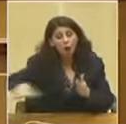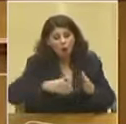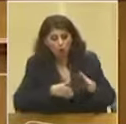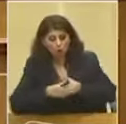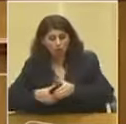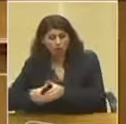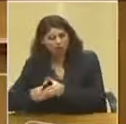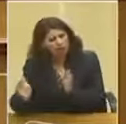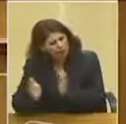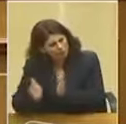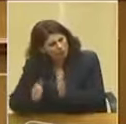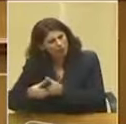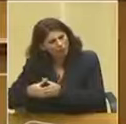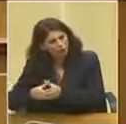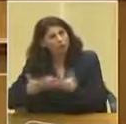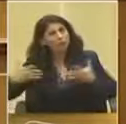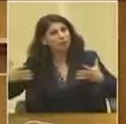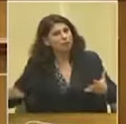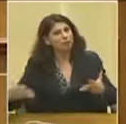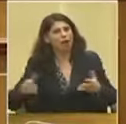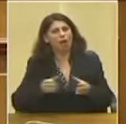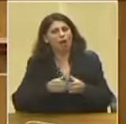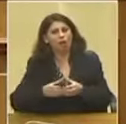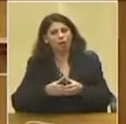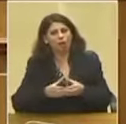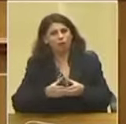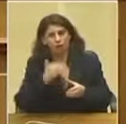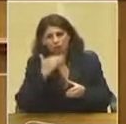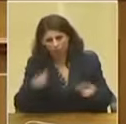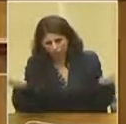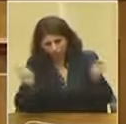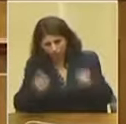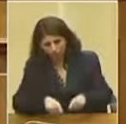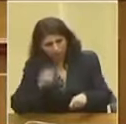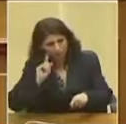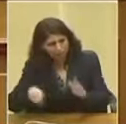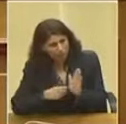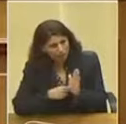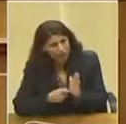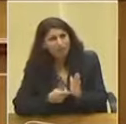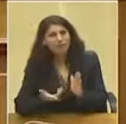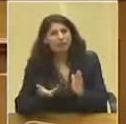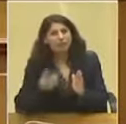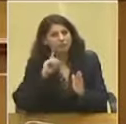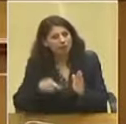και στα μικρότερα κόμματα και στα μεγαλύτερα. Δεν είναι δυνατόν να παραβιάζει